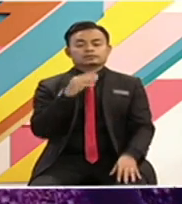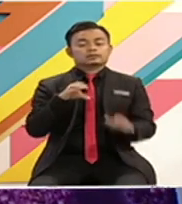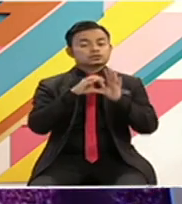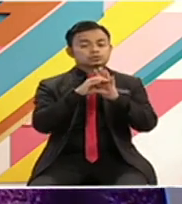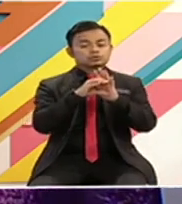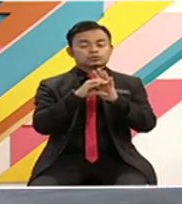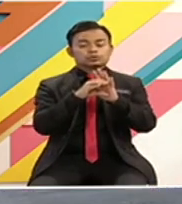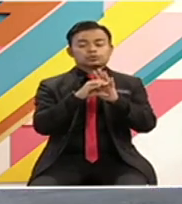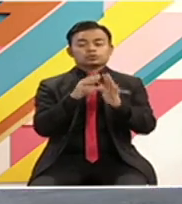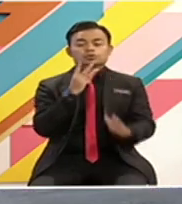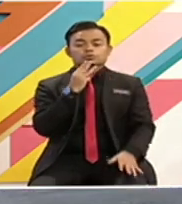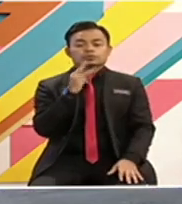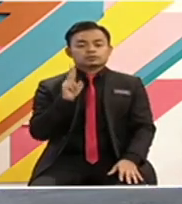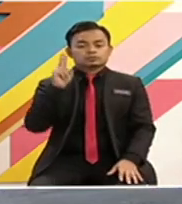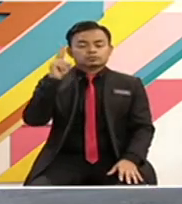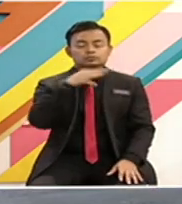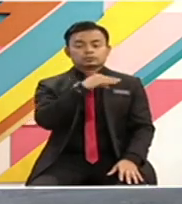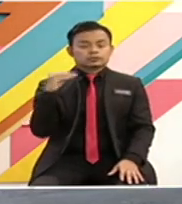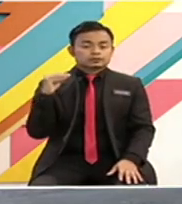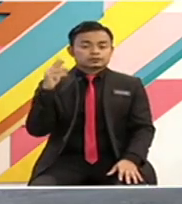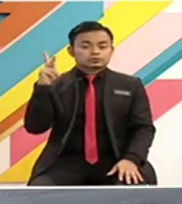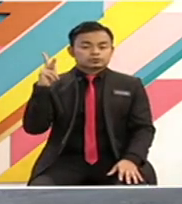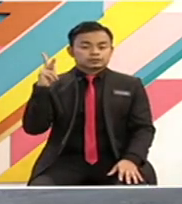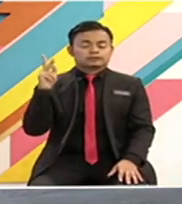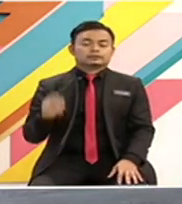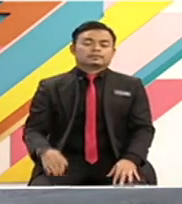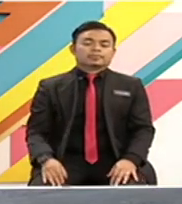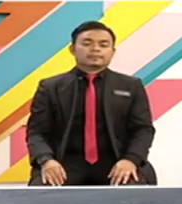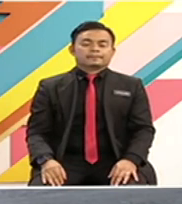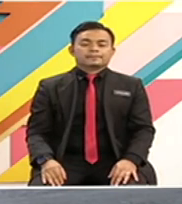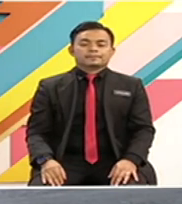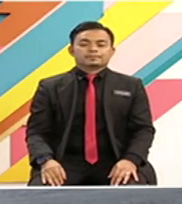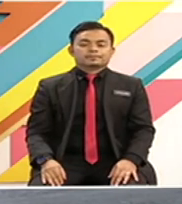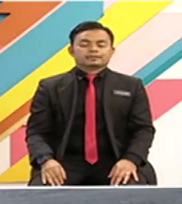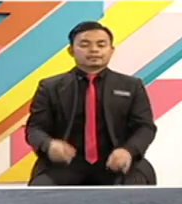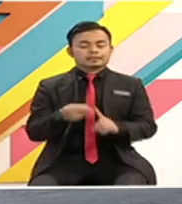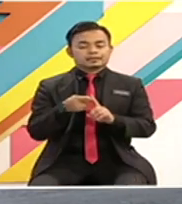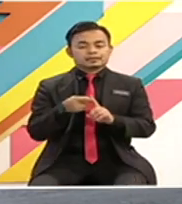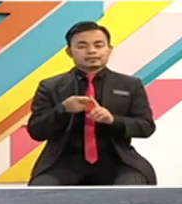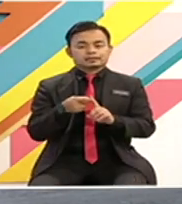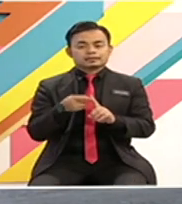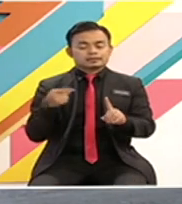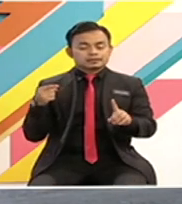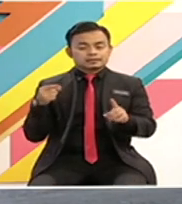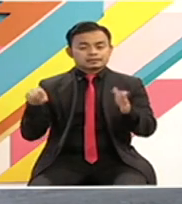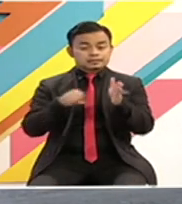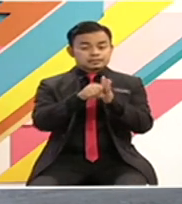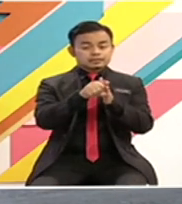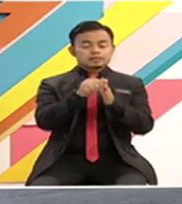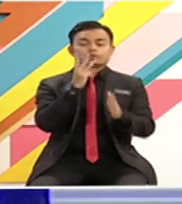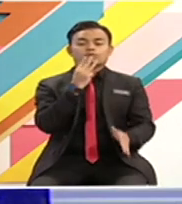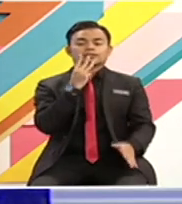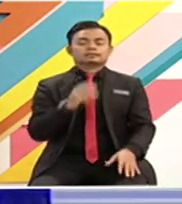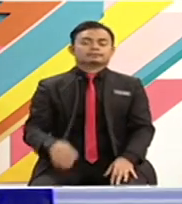kuning Jingga maka akan wujud lah pada hasil karya itu kontrol dari segi warna Oke